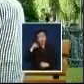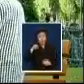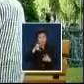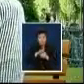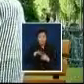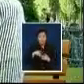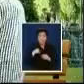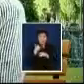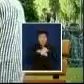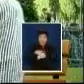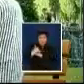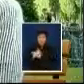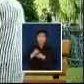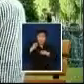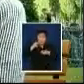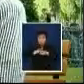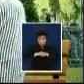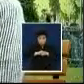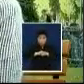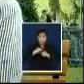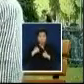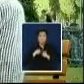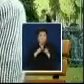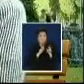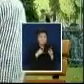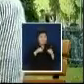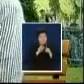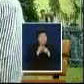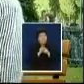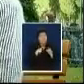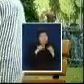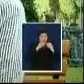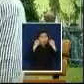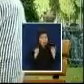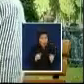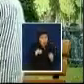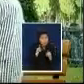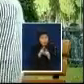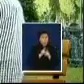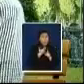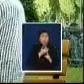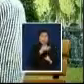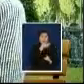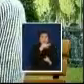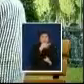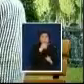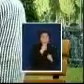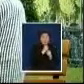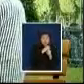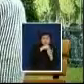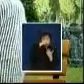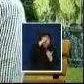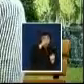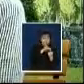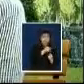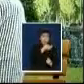ภาคีที่เราได้มีการหารือกันก็มีกรอบความร่วมมือหลายด้านทีเดียวค่ะอย่างเช่นเรื่องของอาชีวศึกษานะคะซึ่งจริง